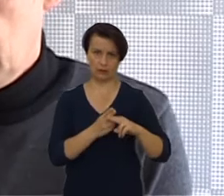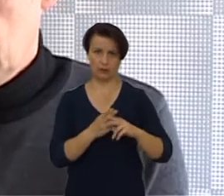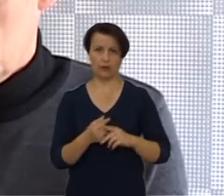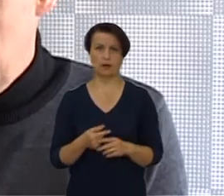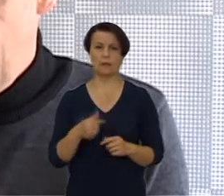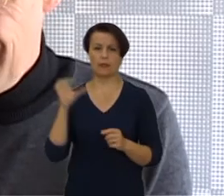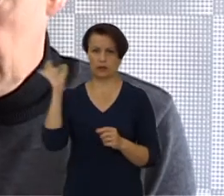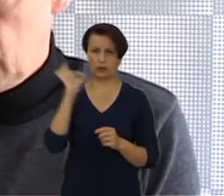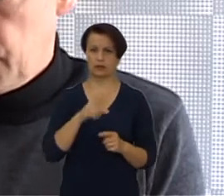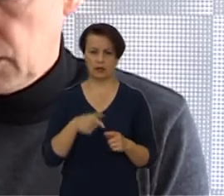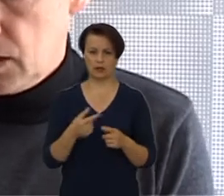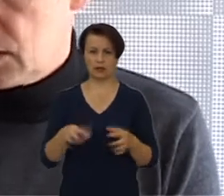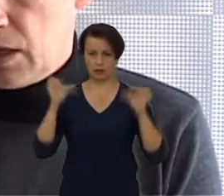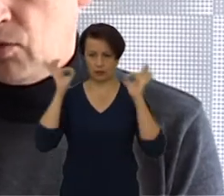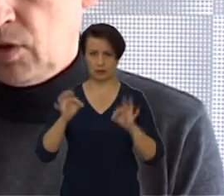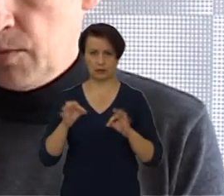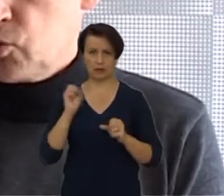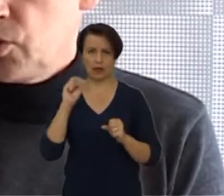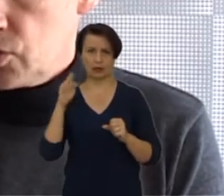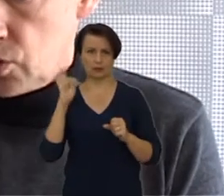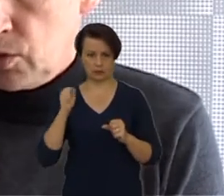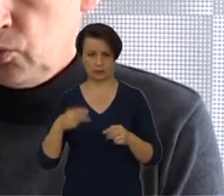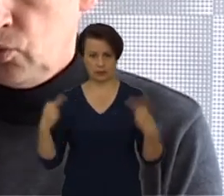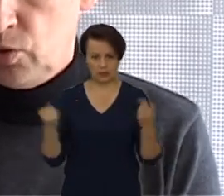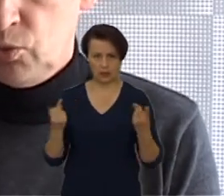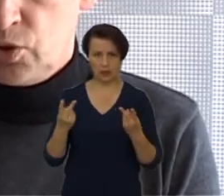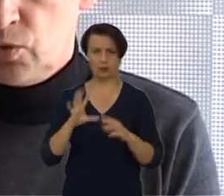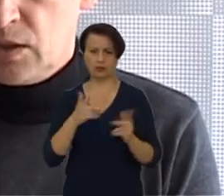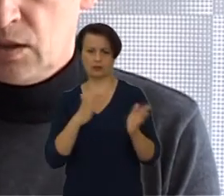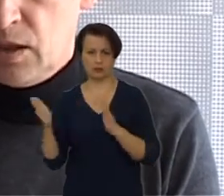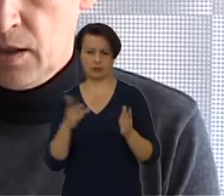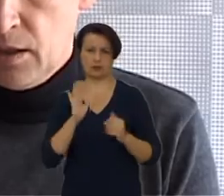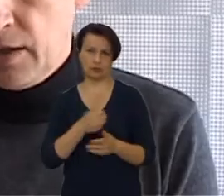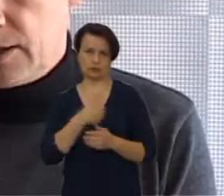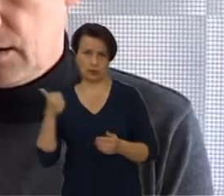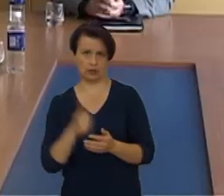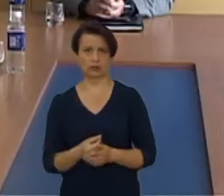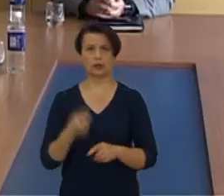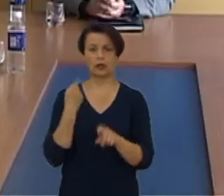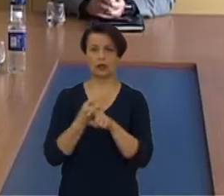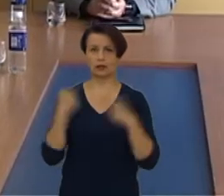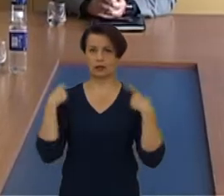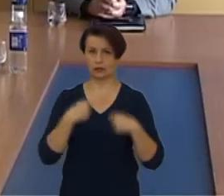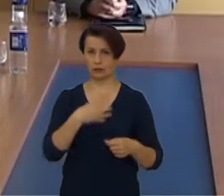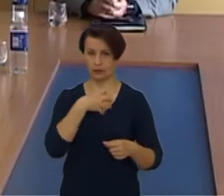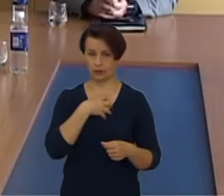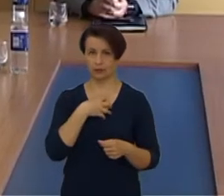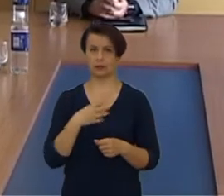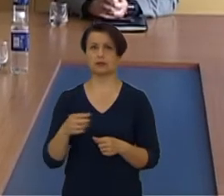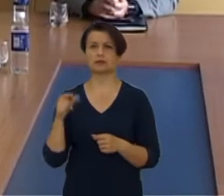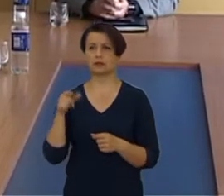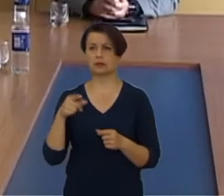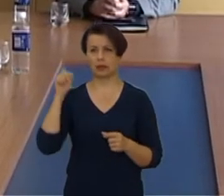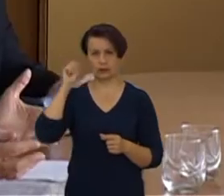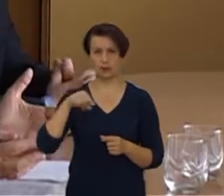įmanoma. Dažnai net ne pagal teisės aktų reikalavimus, o tiesiog, kad būtų situacija ta geresnė. Kėdainių rajono meras Saulius